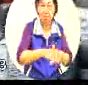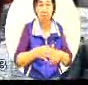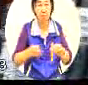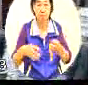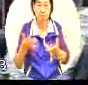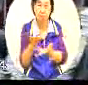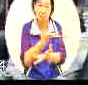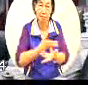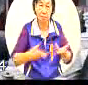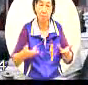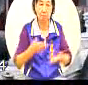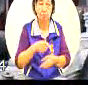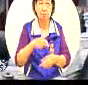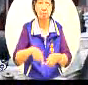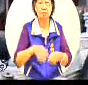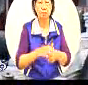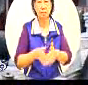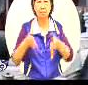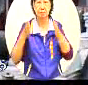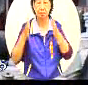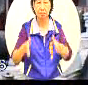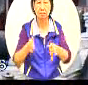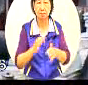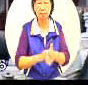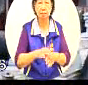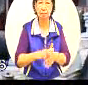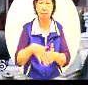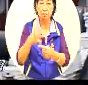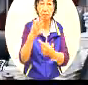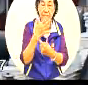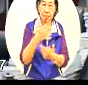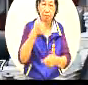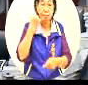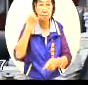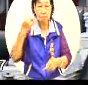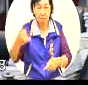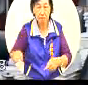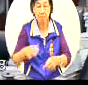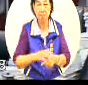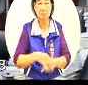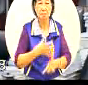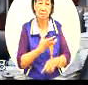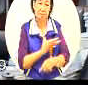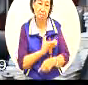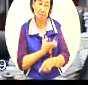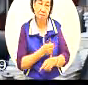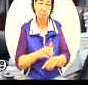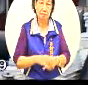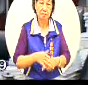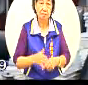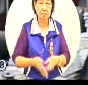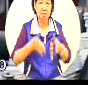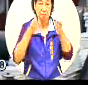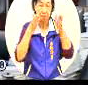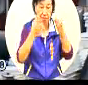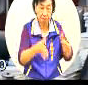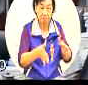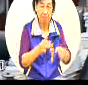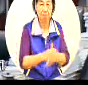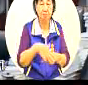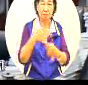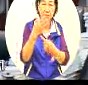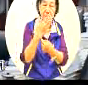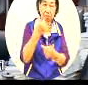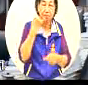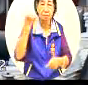本席这边要先就针对于旗津人的罪痛， 市长，针对旗津人居民有两